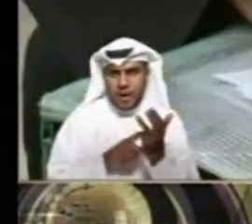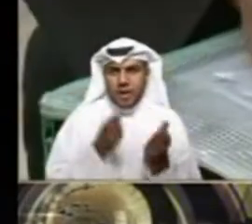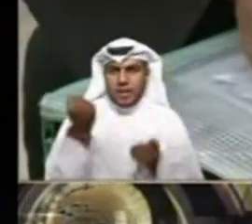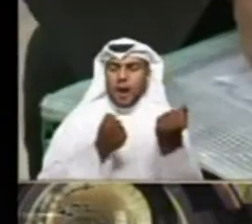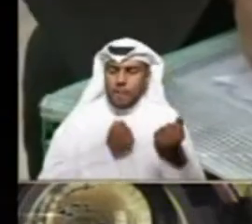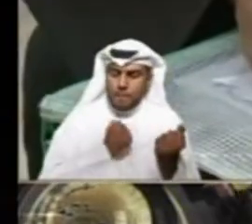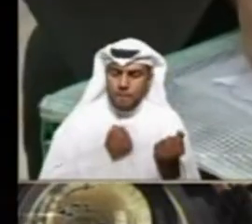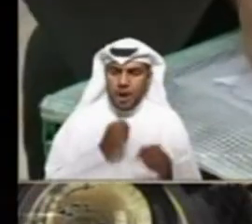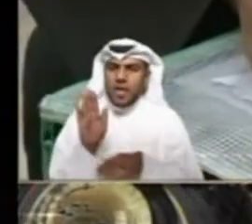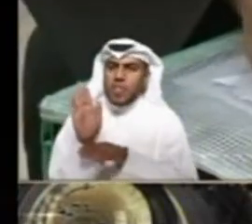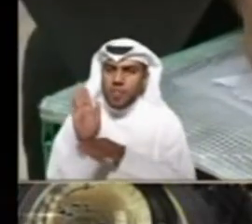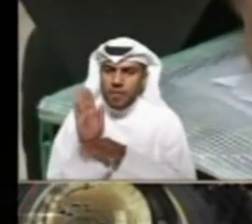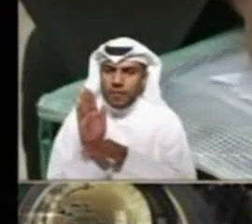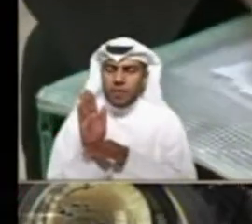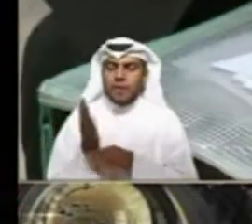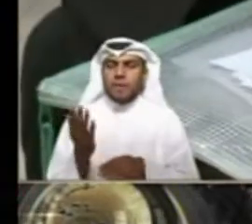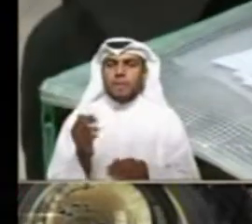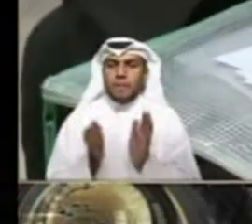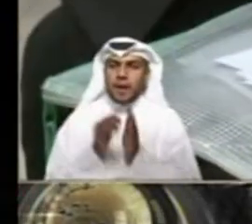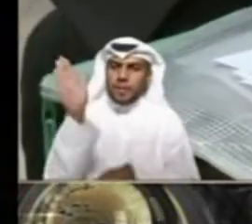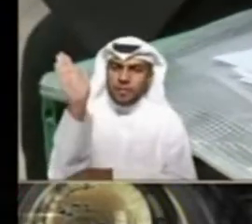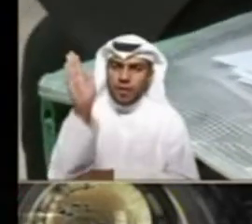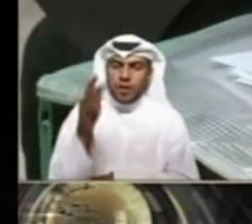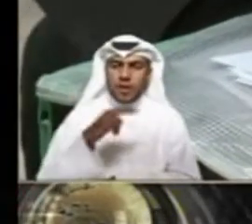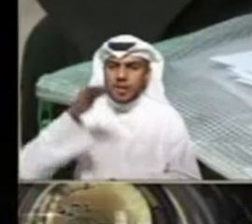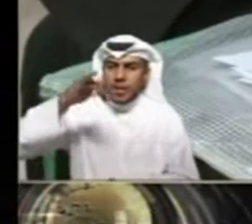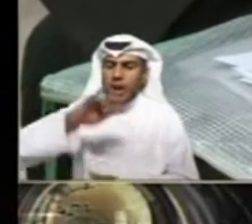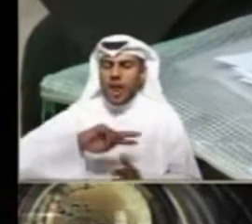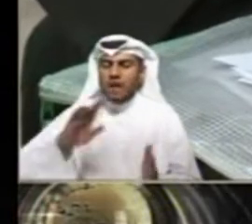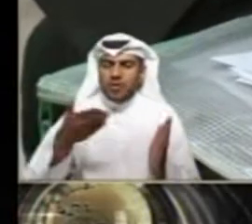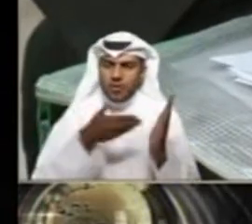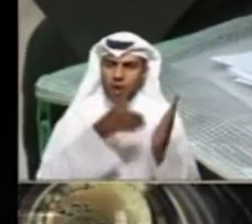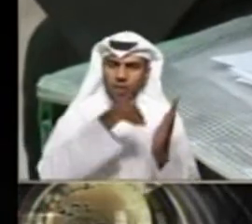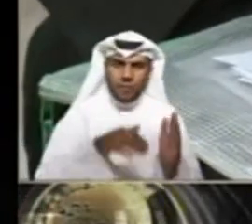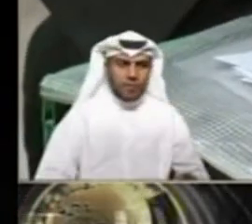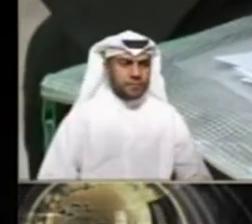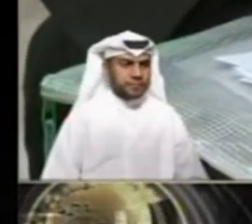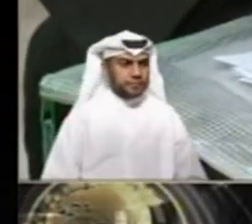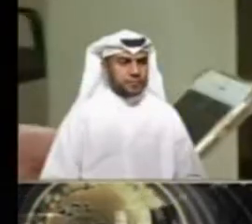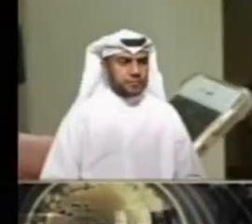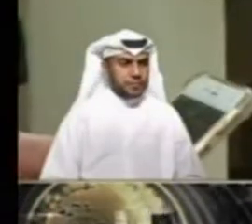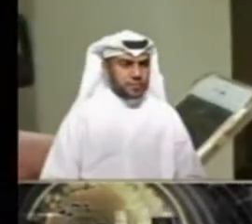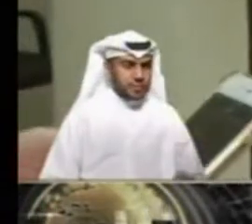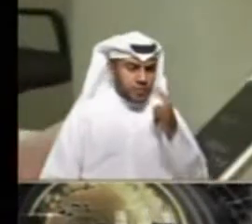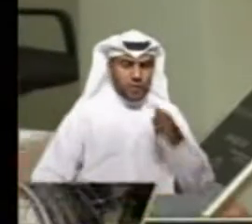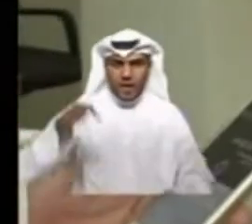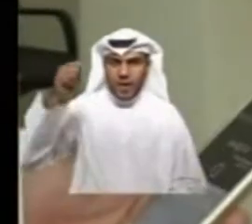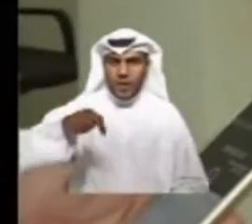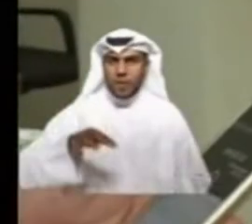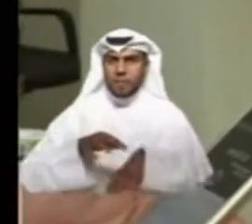السيارة ومستندات إثبات الحالة. اليوم أول يوم استقبال المتضررين